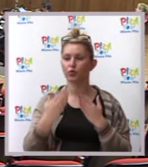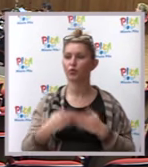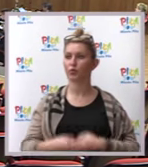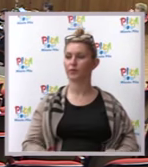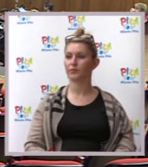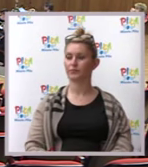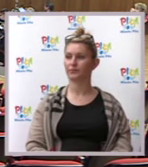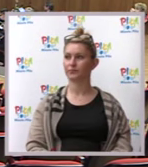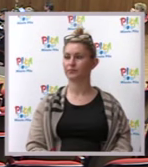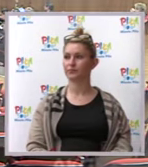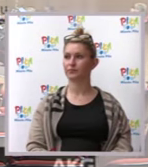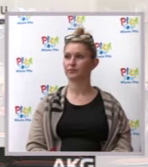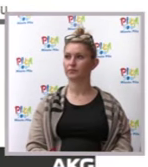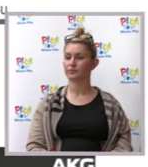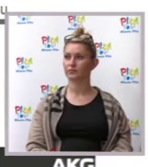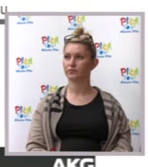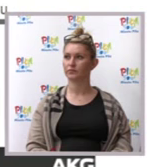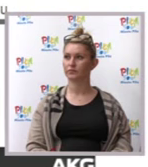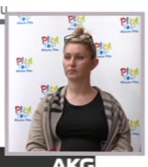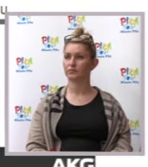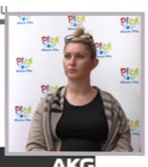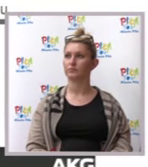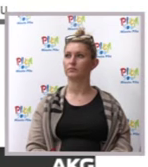wstrzymał? Dziękuję.